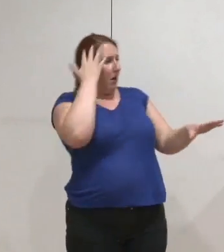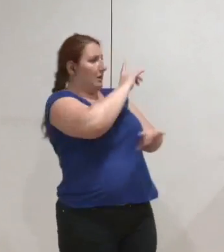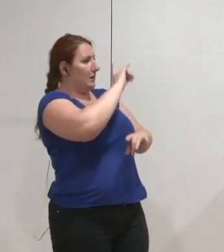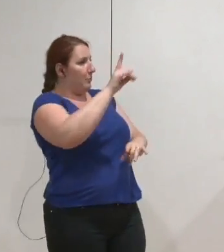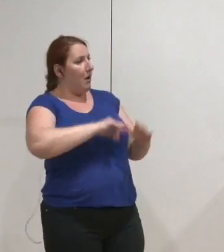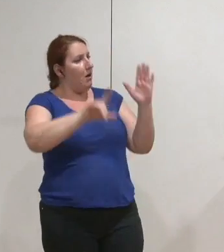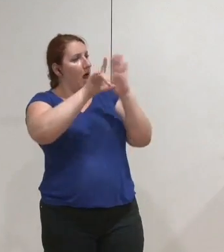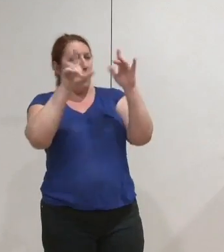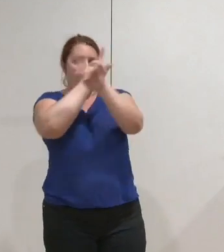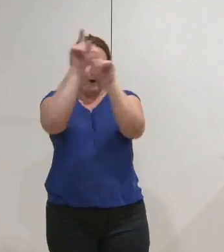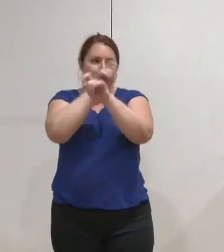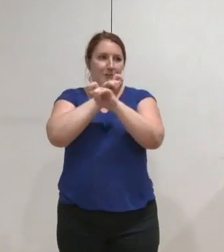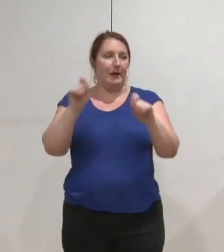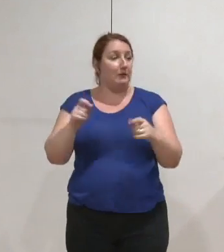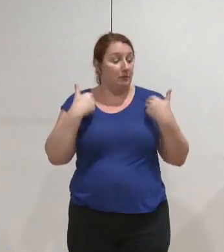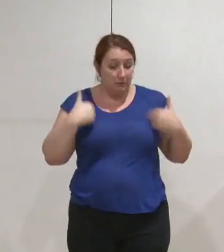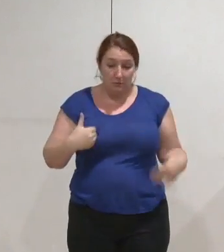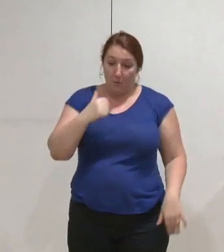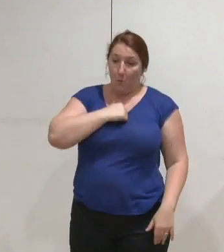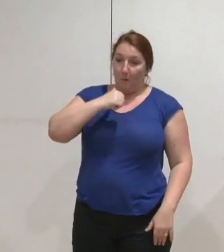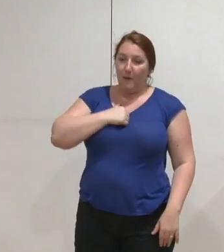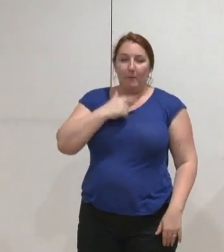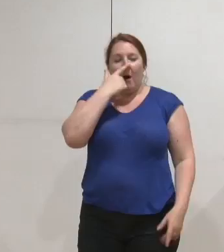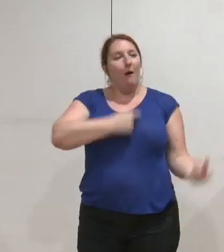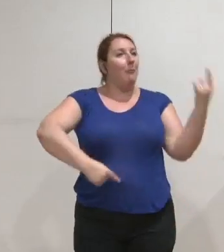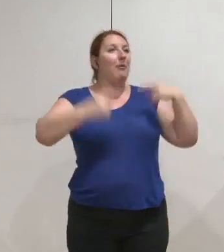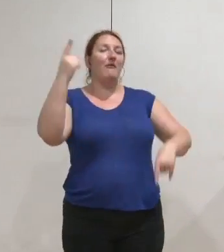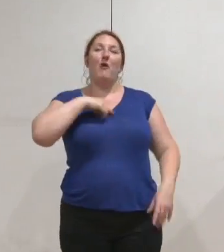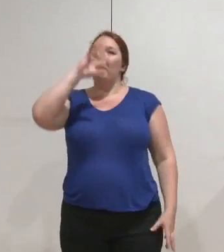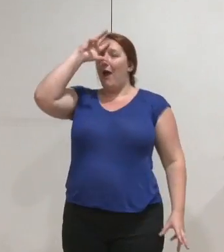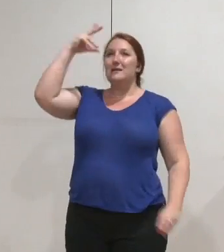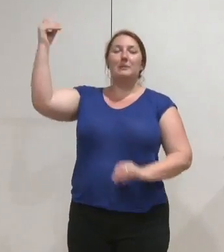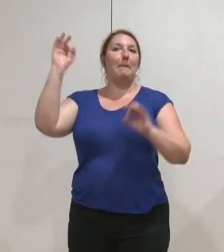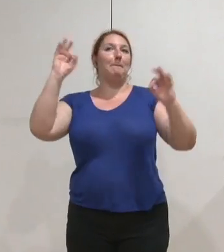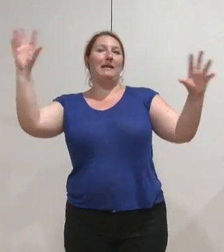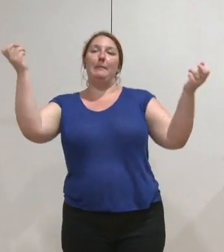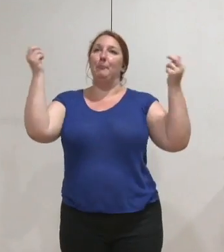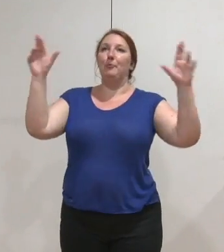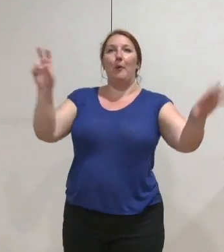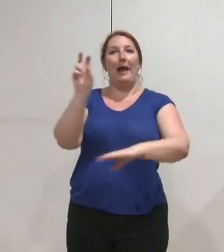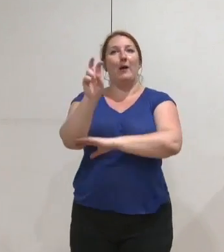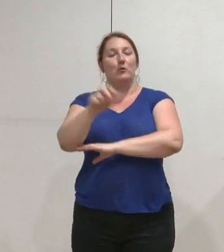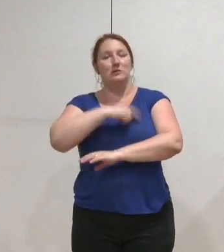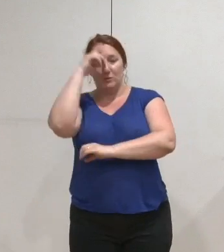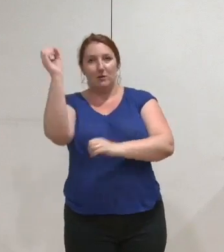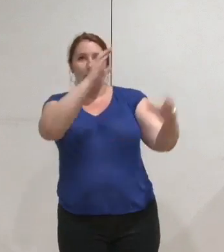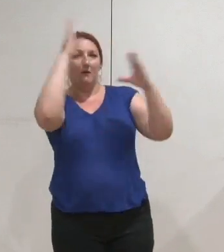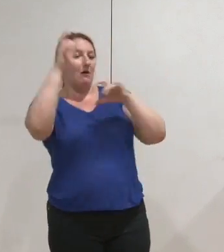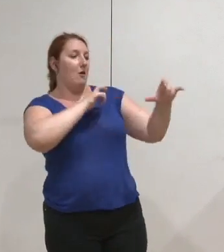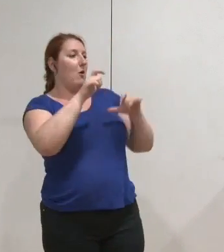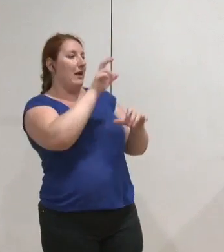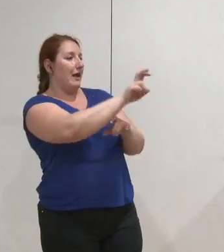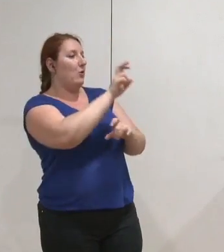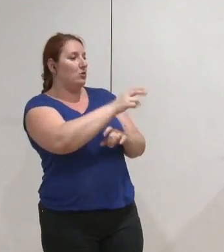nous respectons la loi et je me suis senti une âme d'écologiste j'ai pensé à mes collègues écologistes qui remettaient parfois en question les